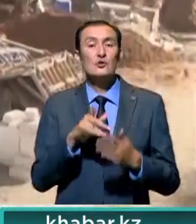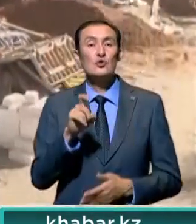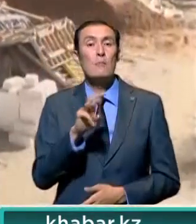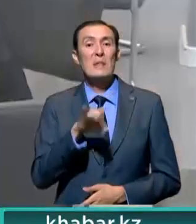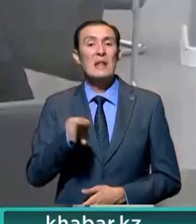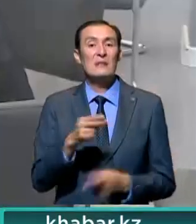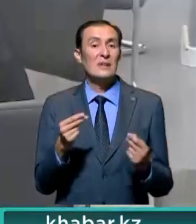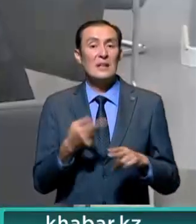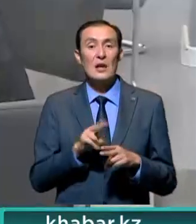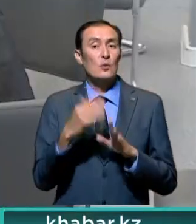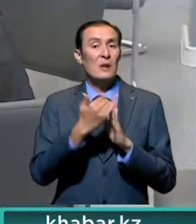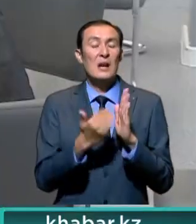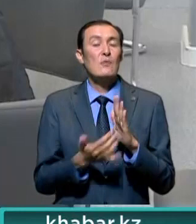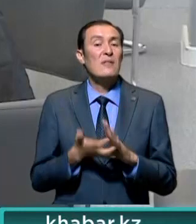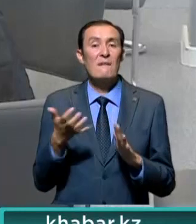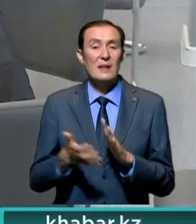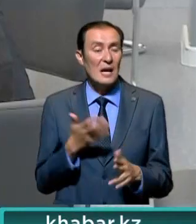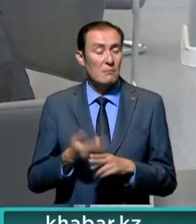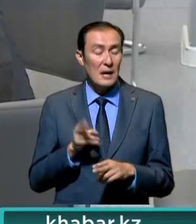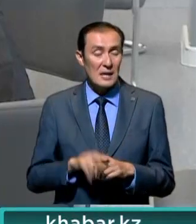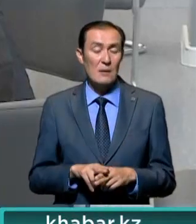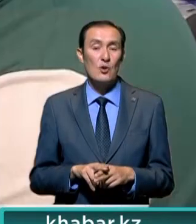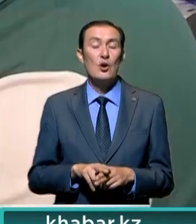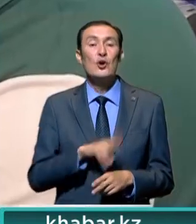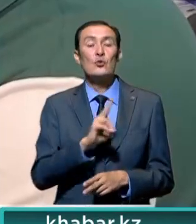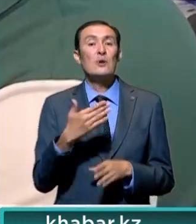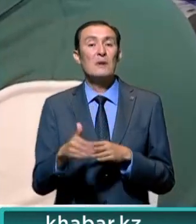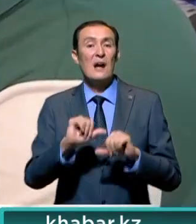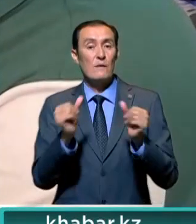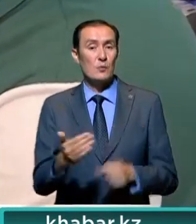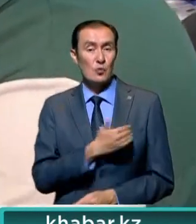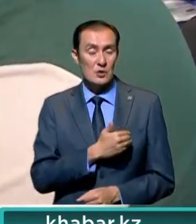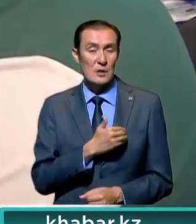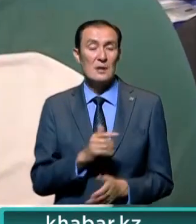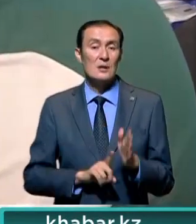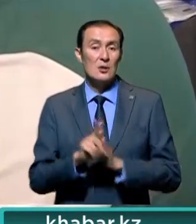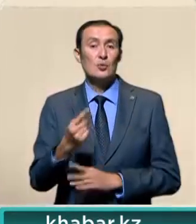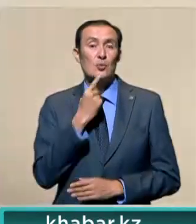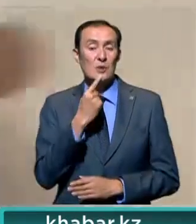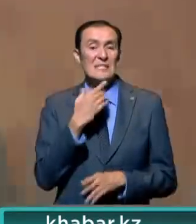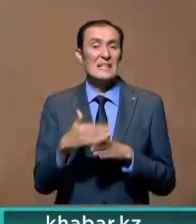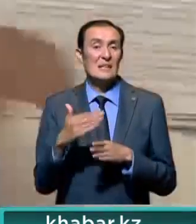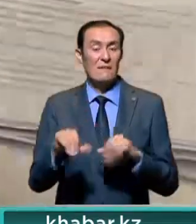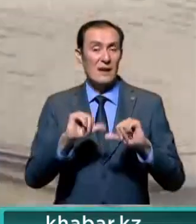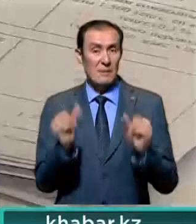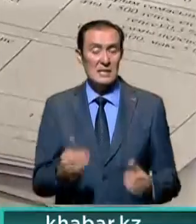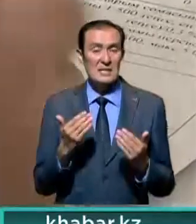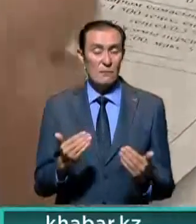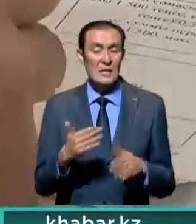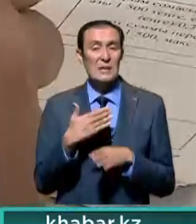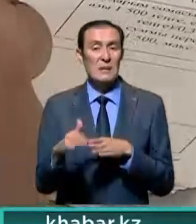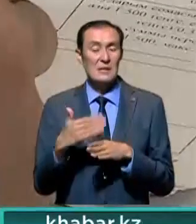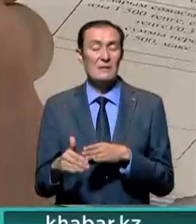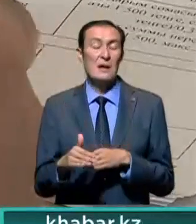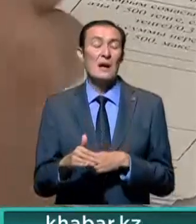миллиардов тенге на эту программу не хватает. Из-за этого у потенциальных ипотечников и возникли трудности с кредитованием. На сегодня